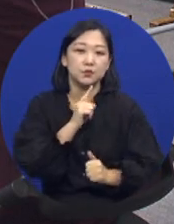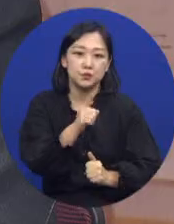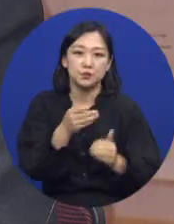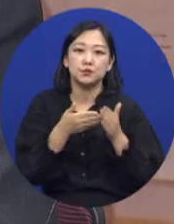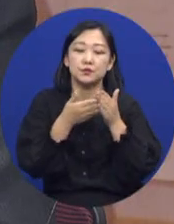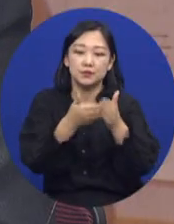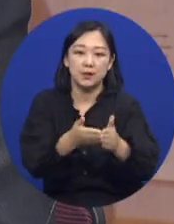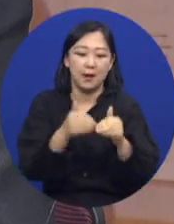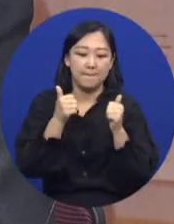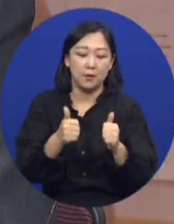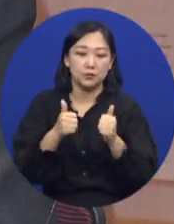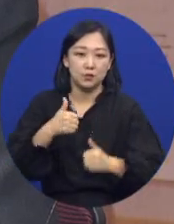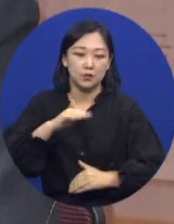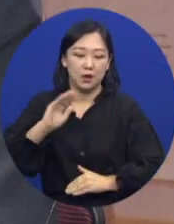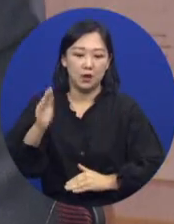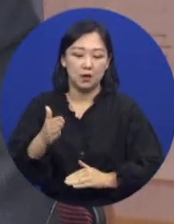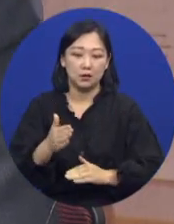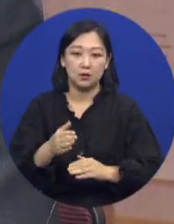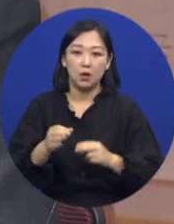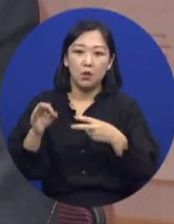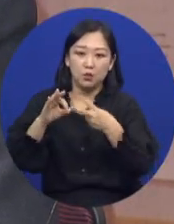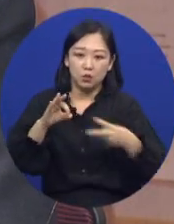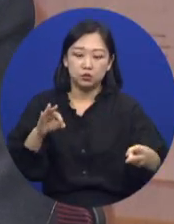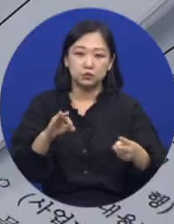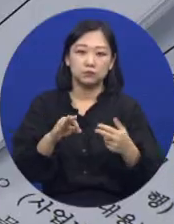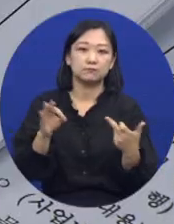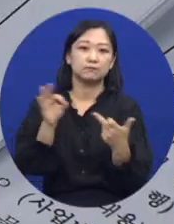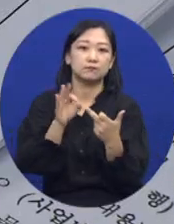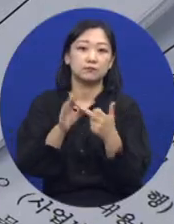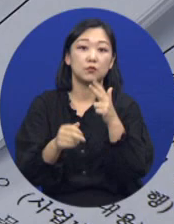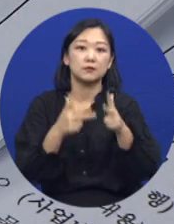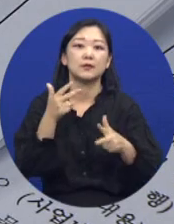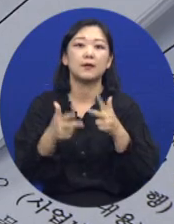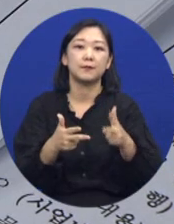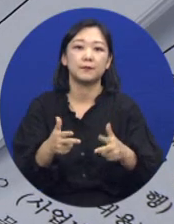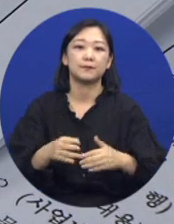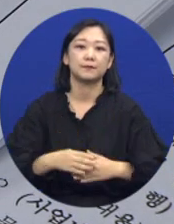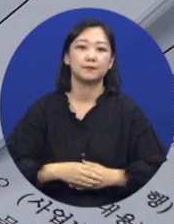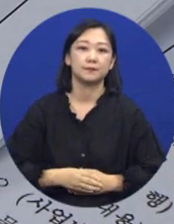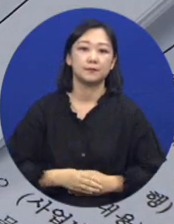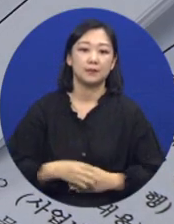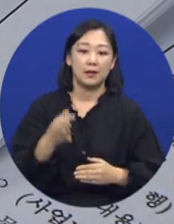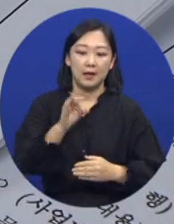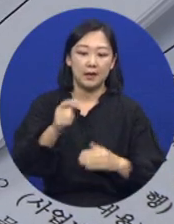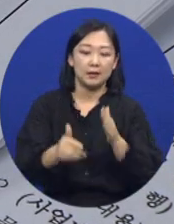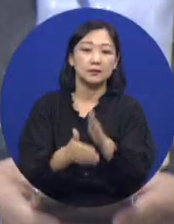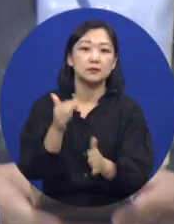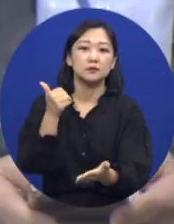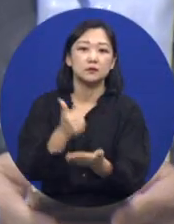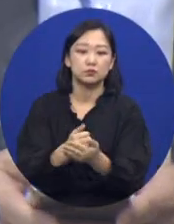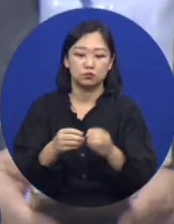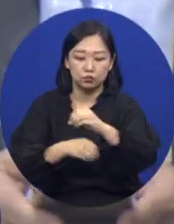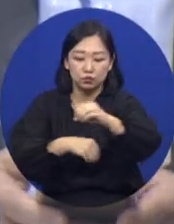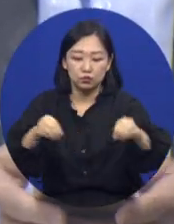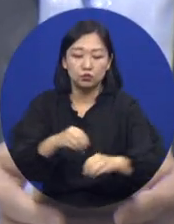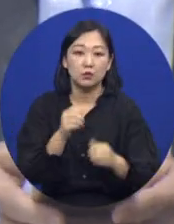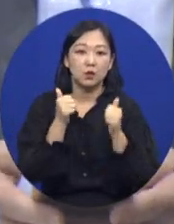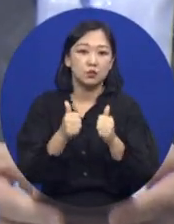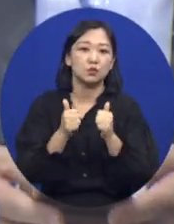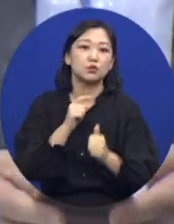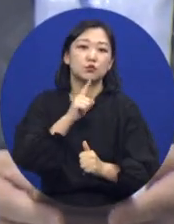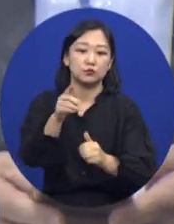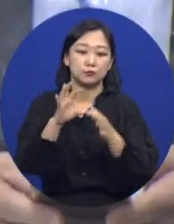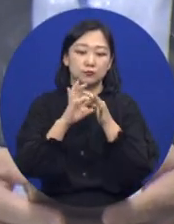결국 법정으로 가게 된 오등봉 공원 민간 특례 사업이었습니다. 안동우 제주시장은 오히려 소송을 통해